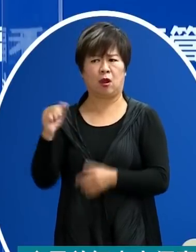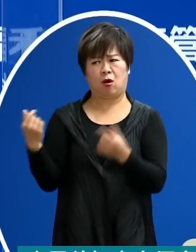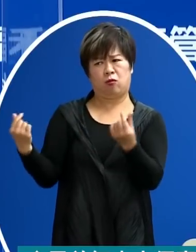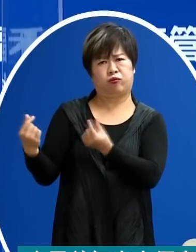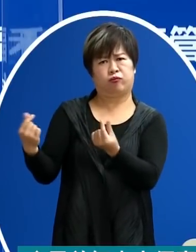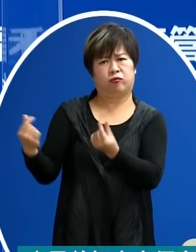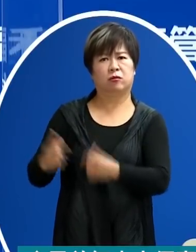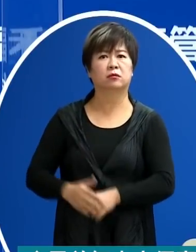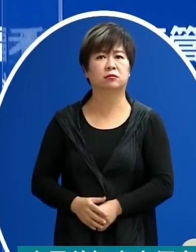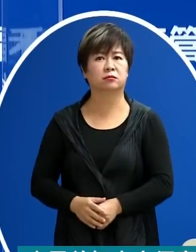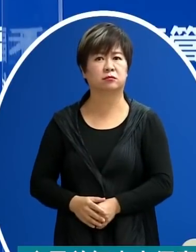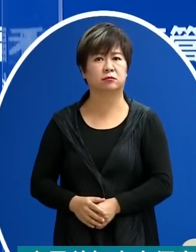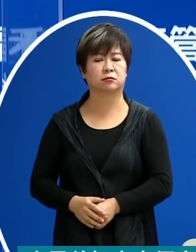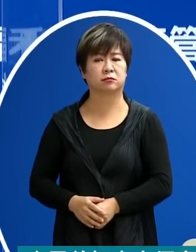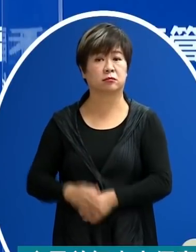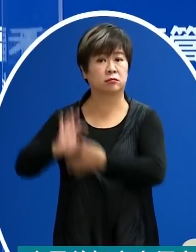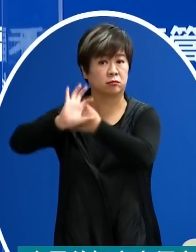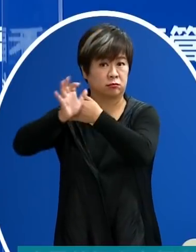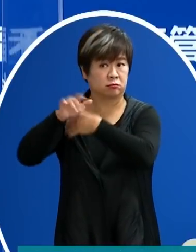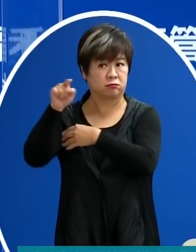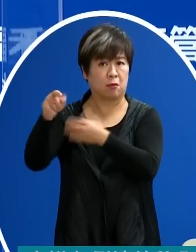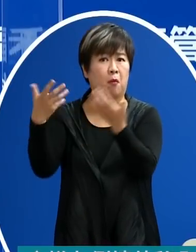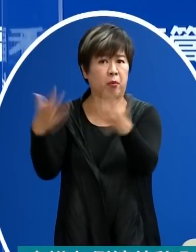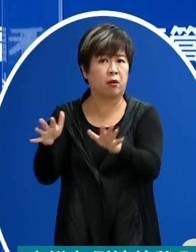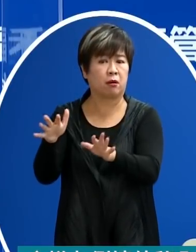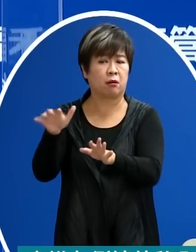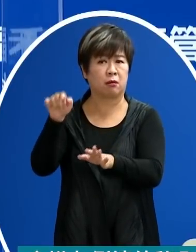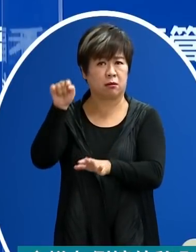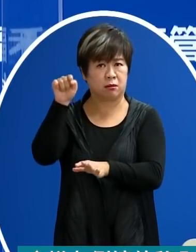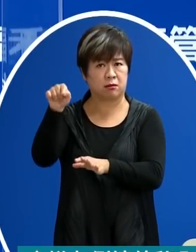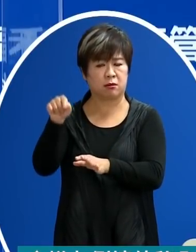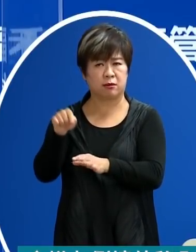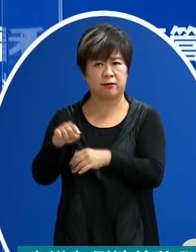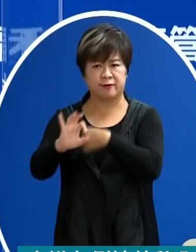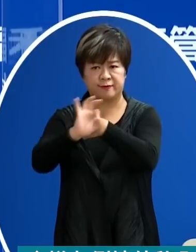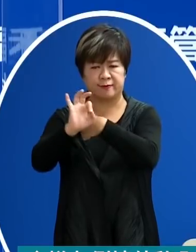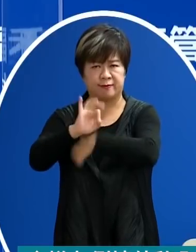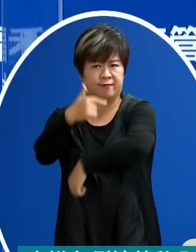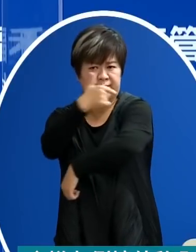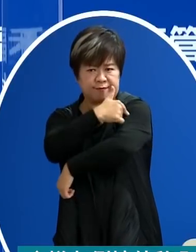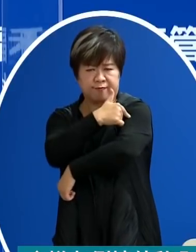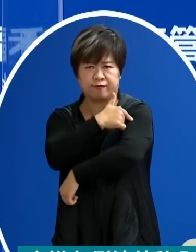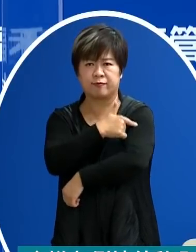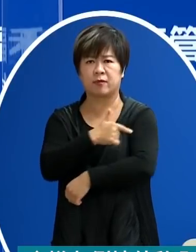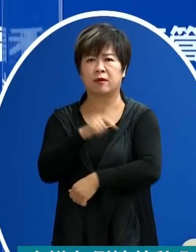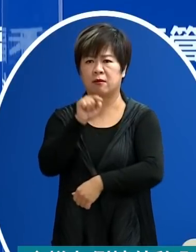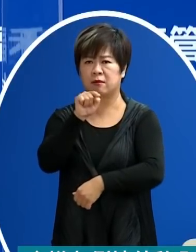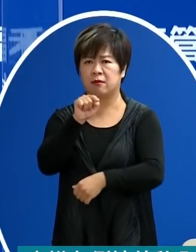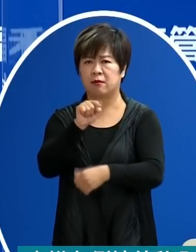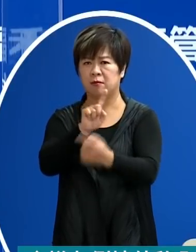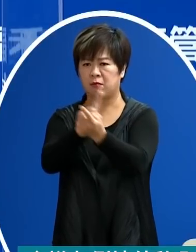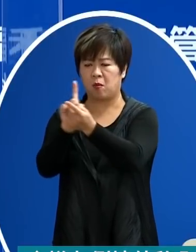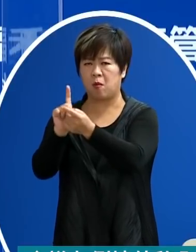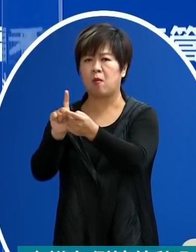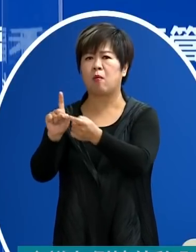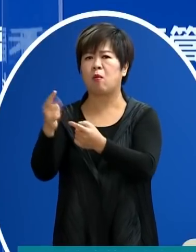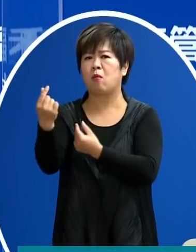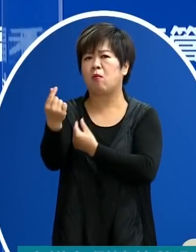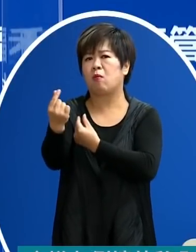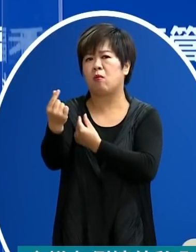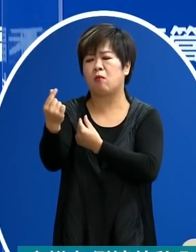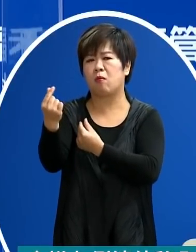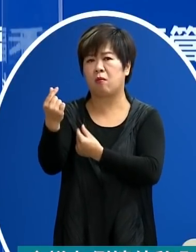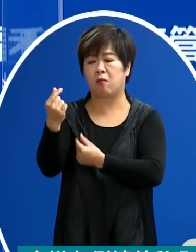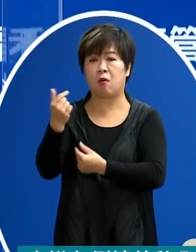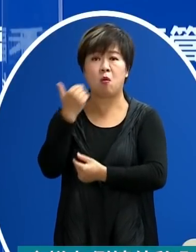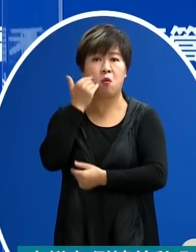常的相像。那在国外他们有一些相关的临床试验在进行，若一切顺利，那当然将来